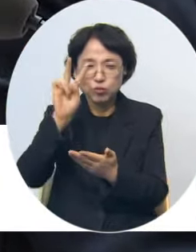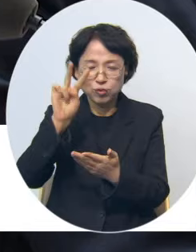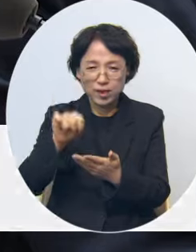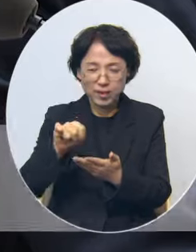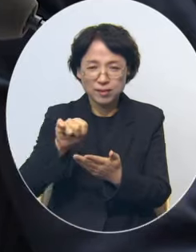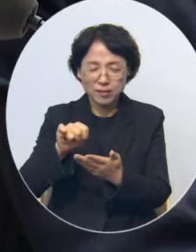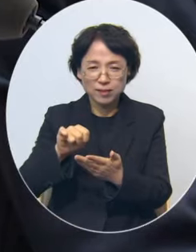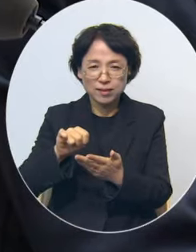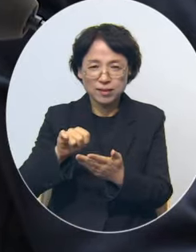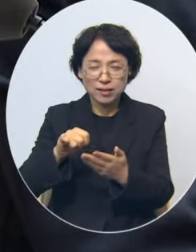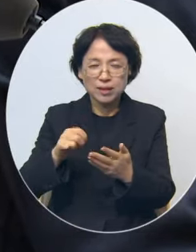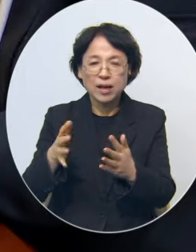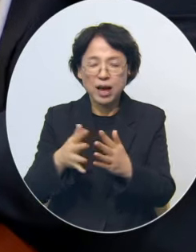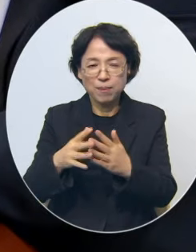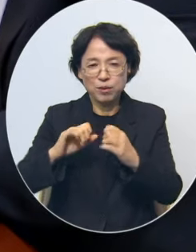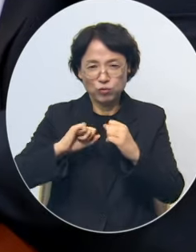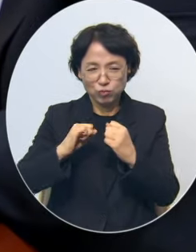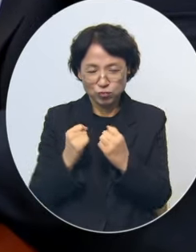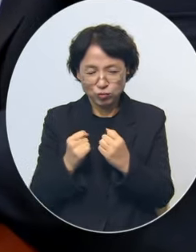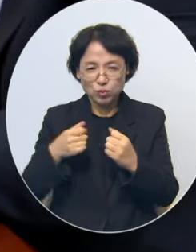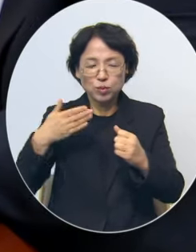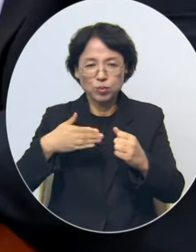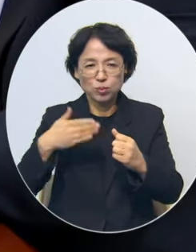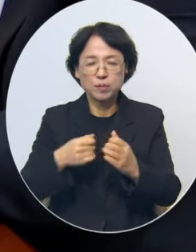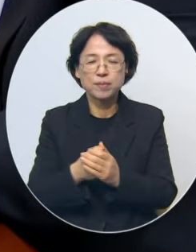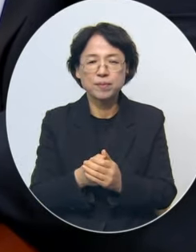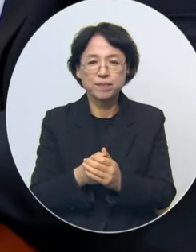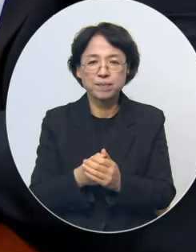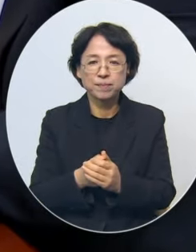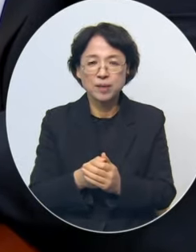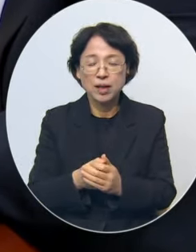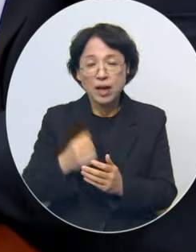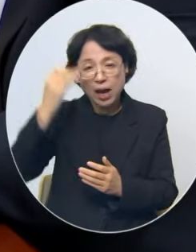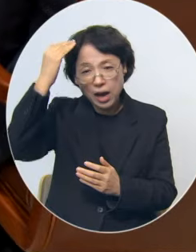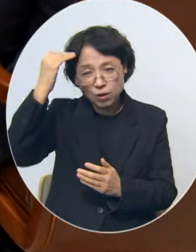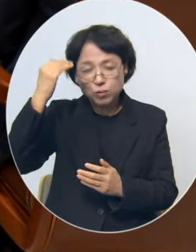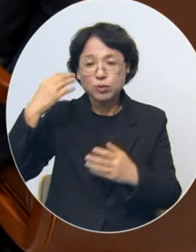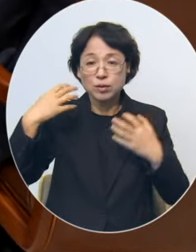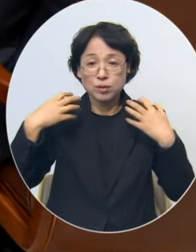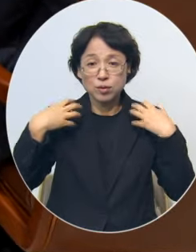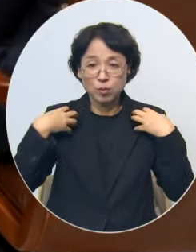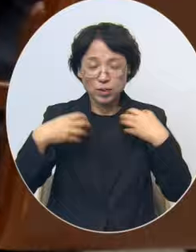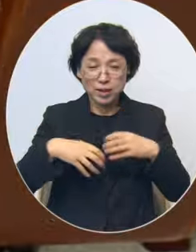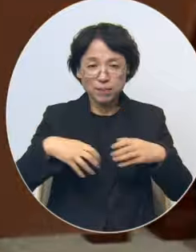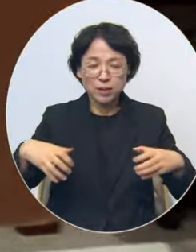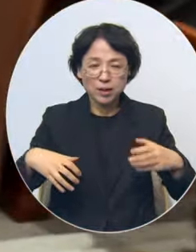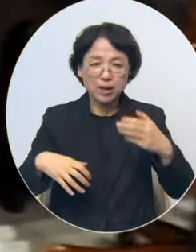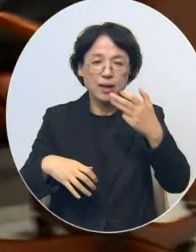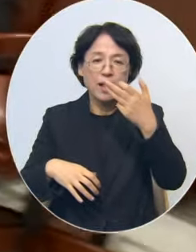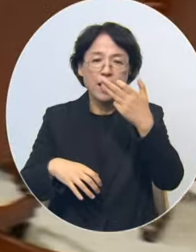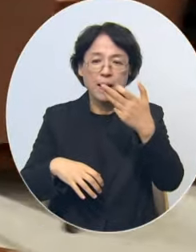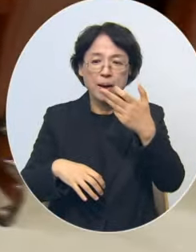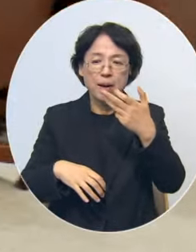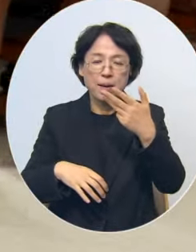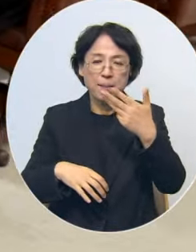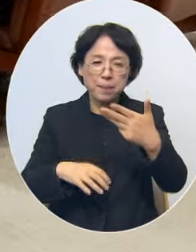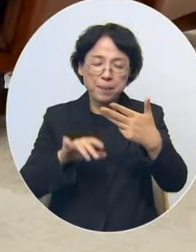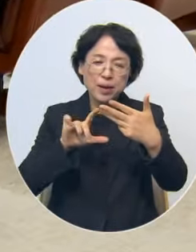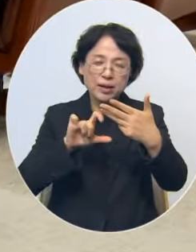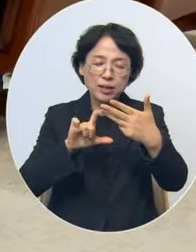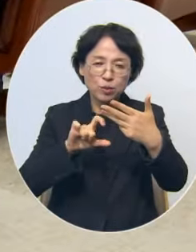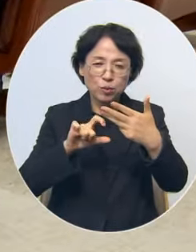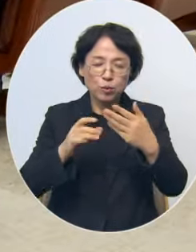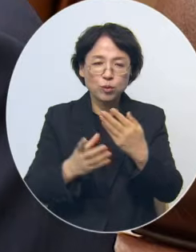강력히 촉구했습니다. 특히 안와르 총리는 이 자리에서 우리 정부의 담대한 구상과 8.15 통일 독트린을 환영한다는